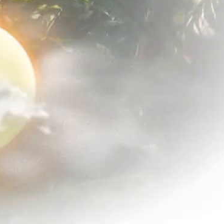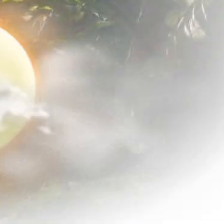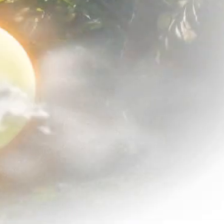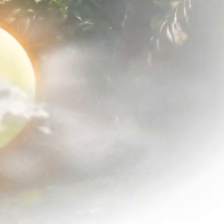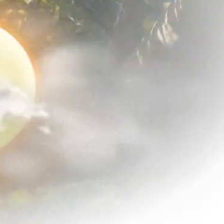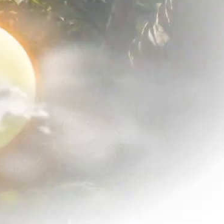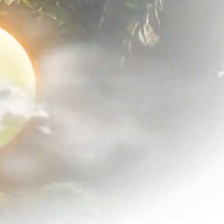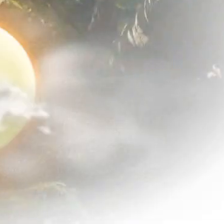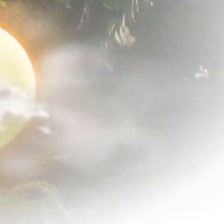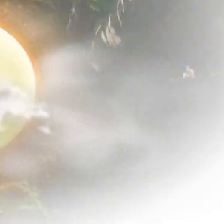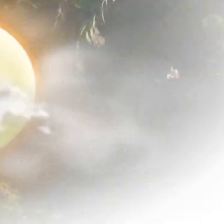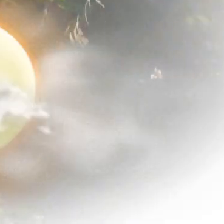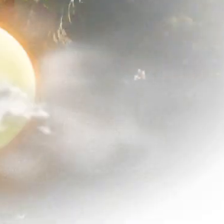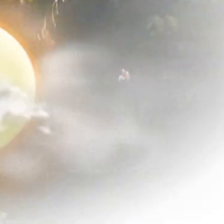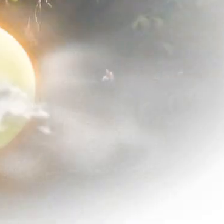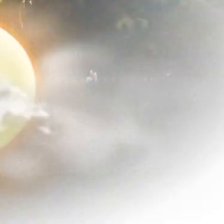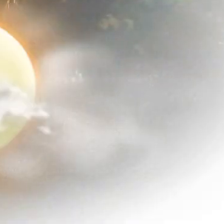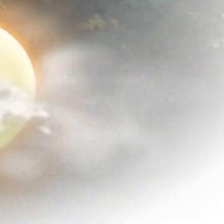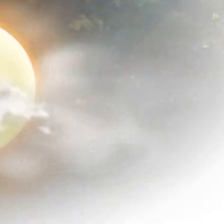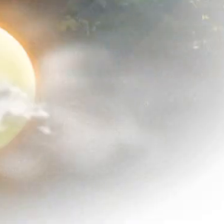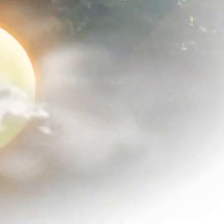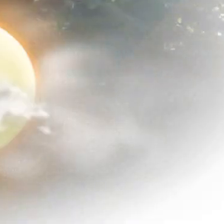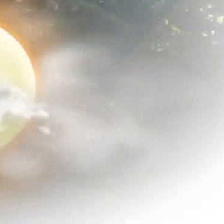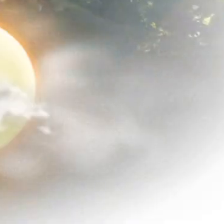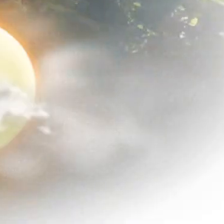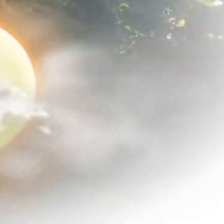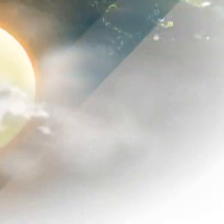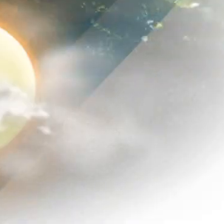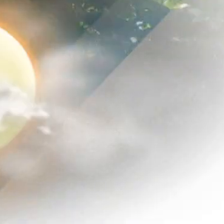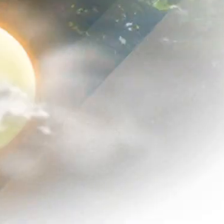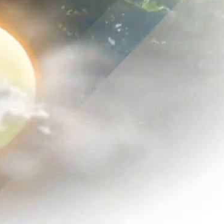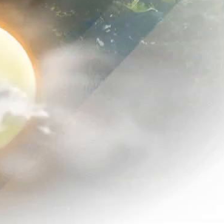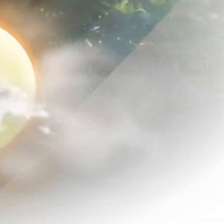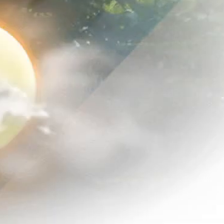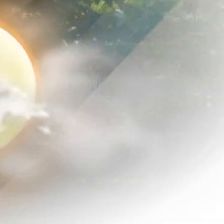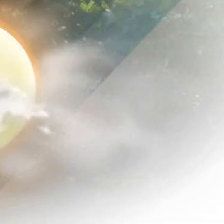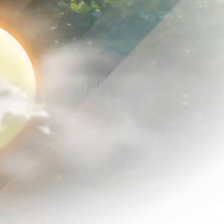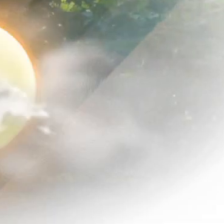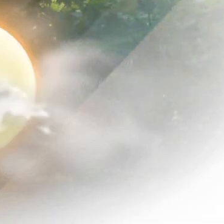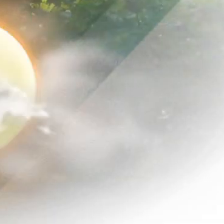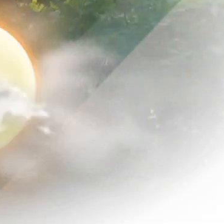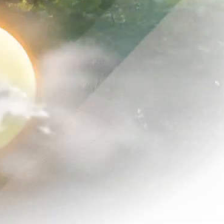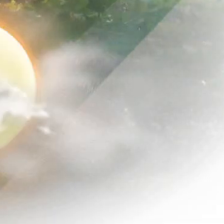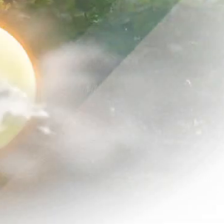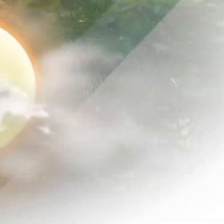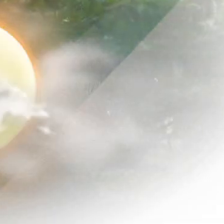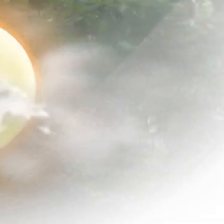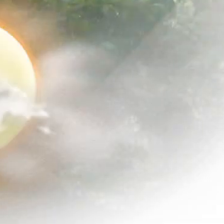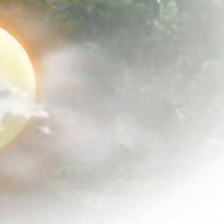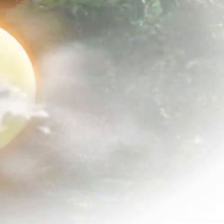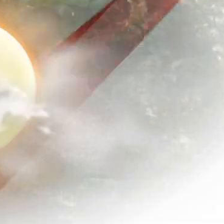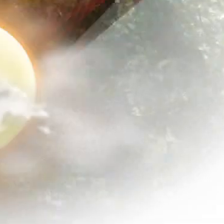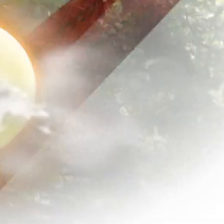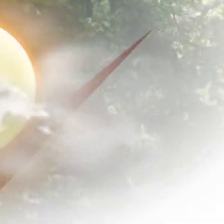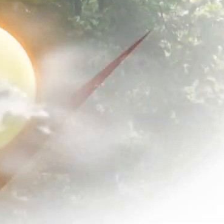У Шчучыне, Лідзе, Дзятлаве і Карылічах слупкі тэрмометраў пакажуць каля 11 градусаў цяпла